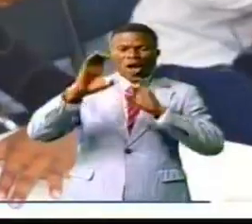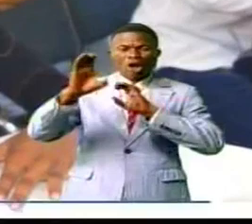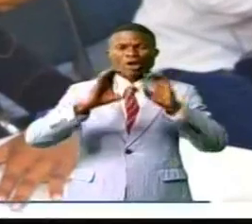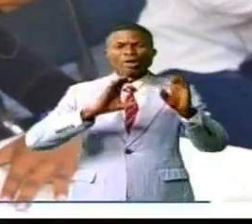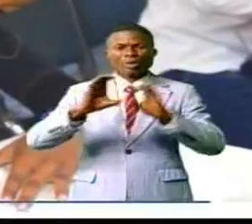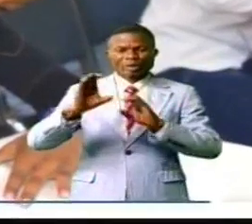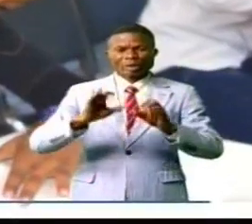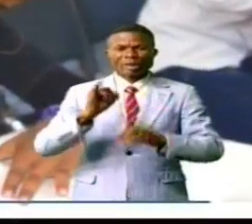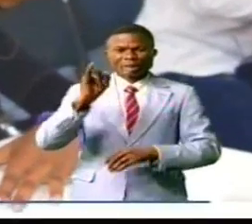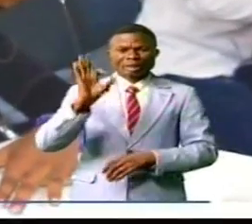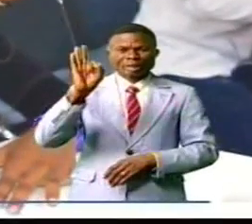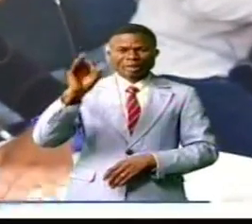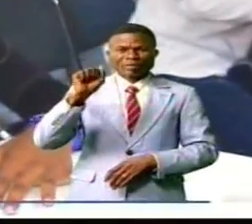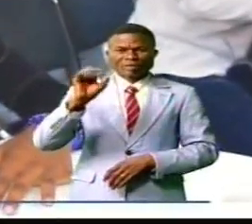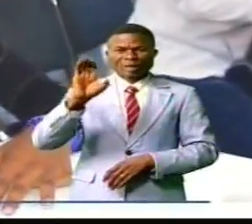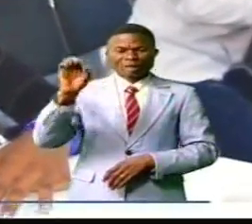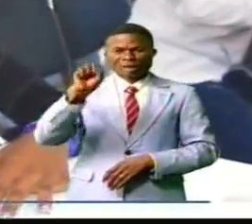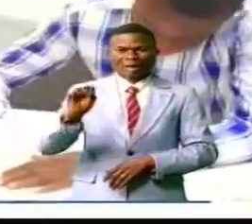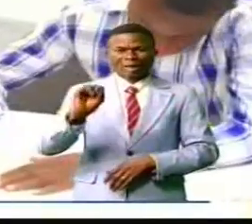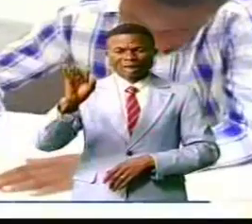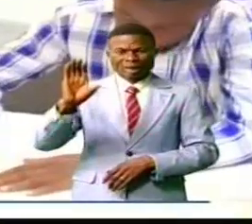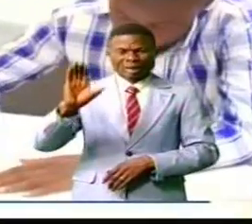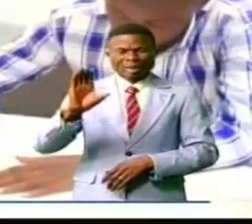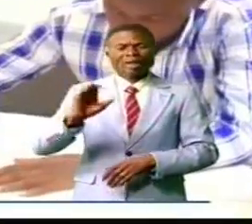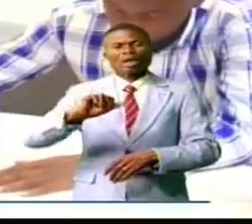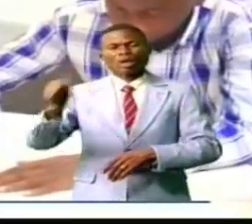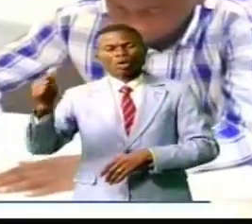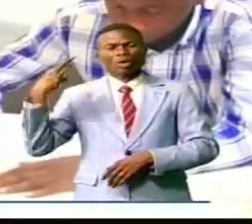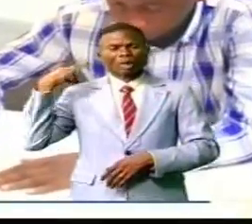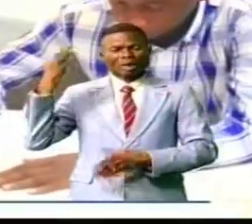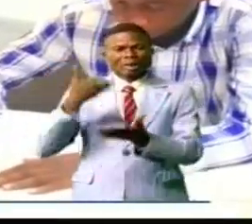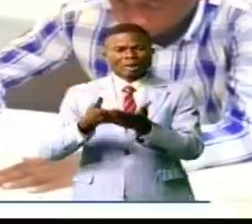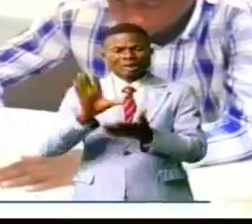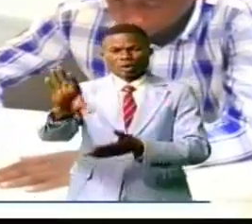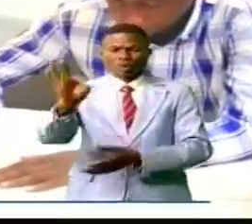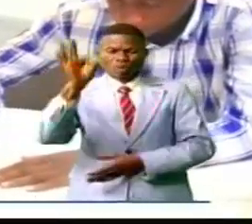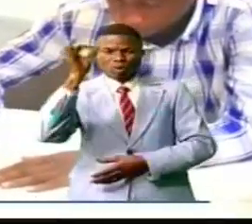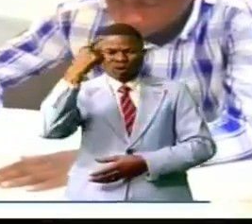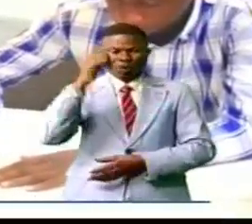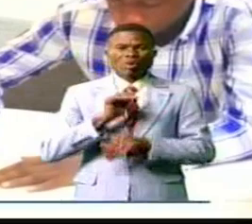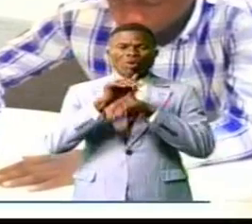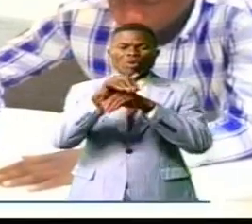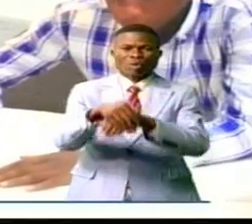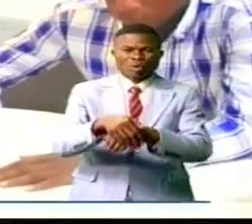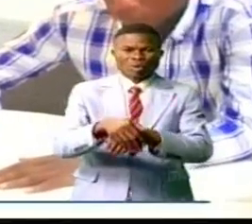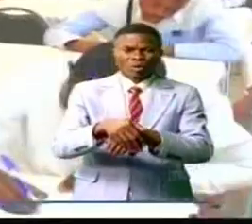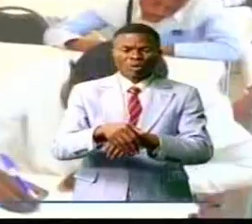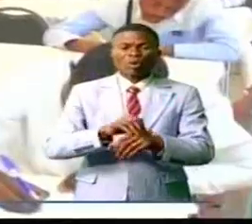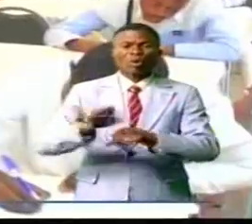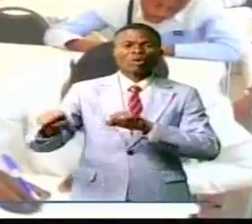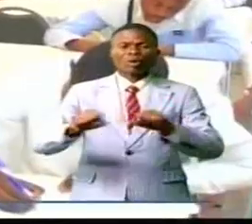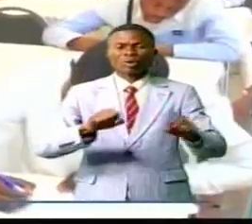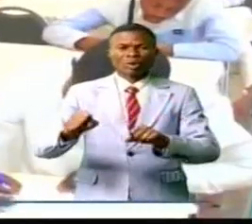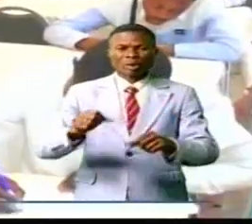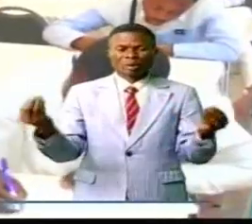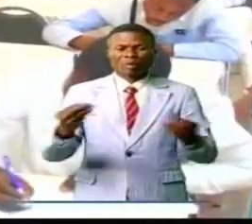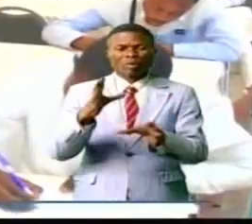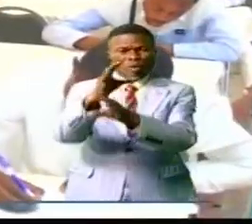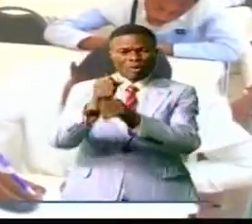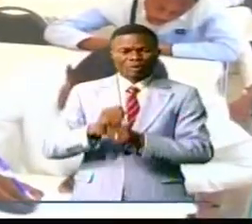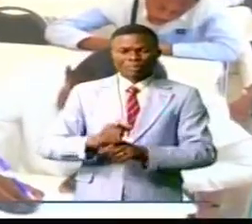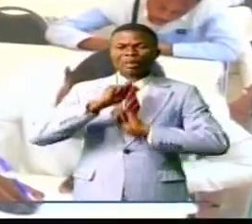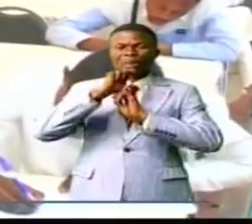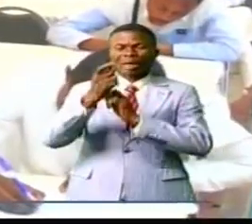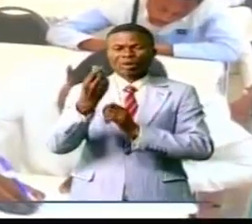communication, IFASIC, elle est parmi plusieurs autres candidats sélectionnés pour participer au concours en vue de l'obtention de